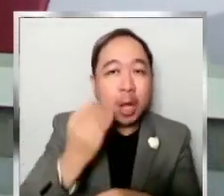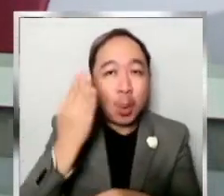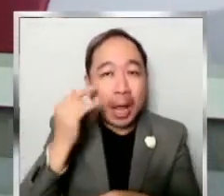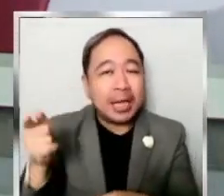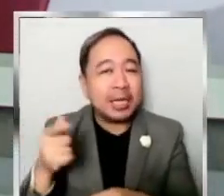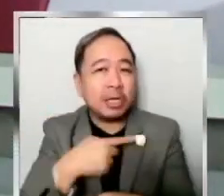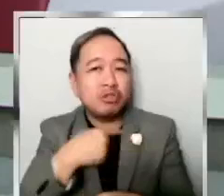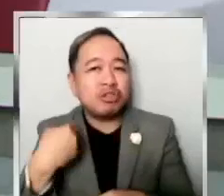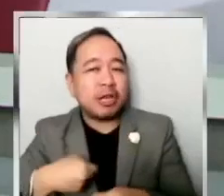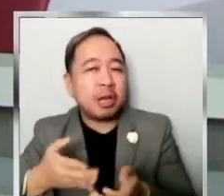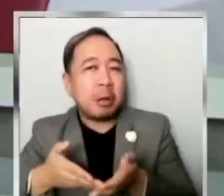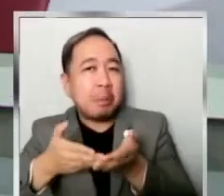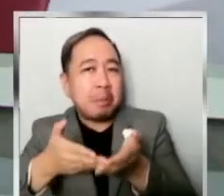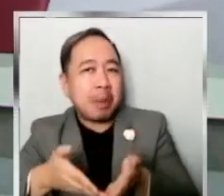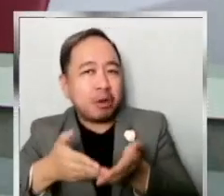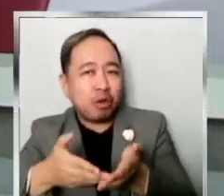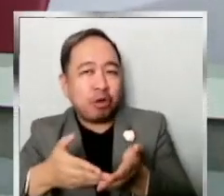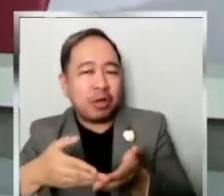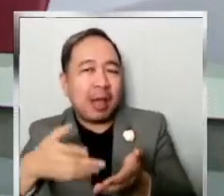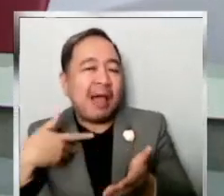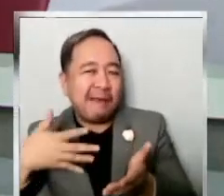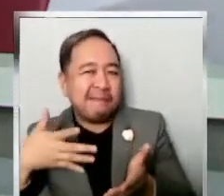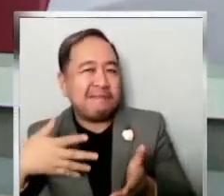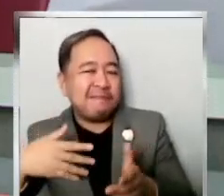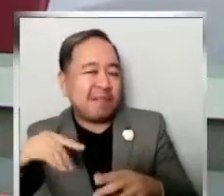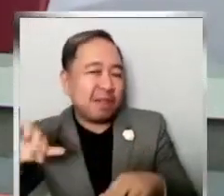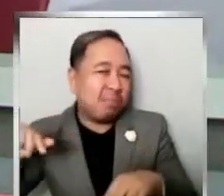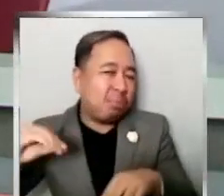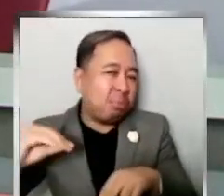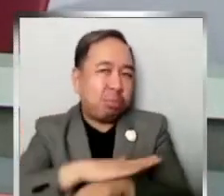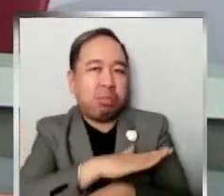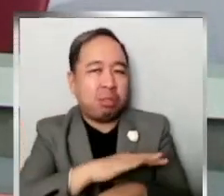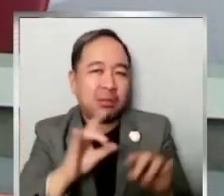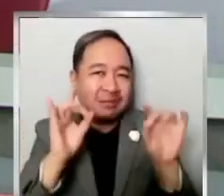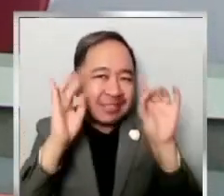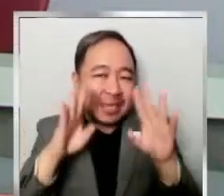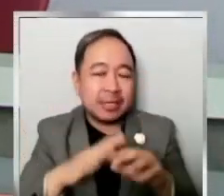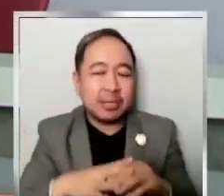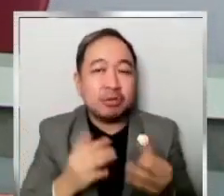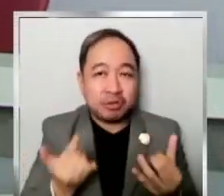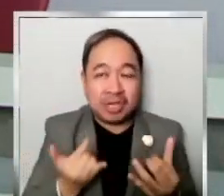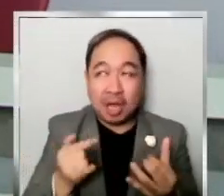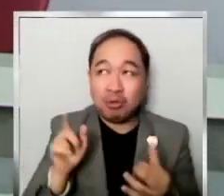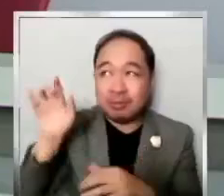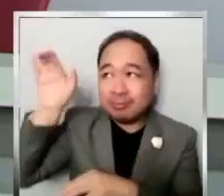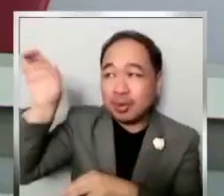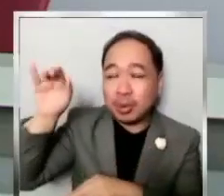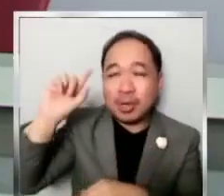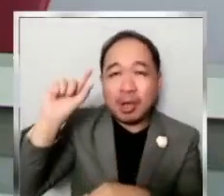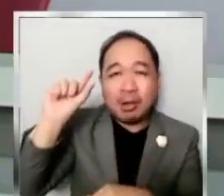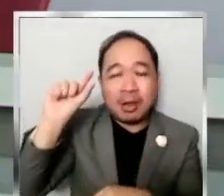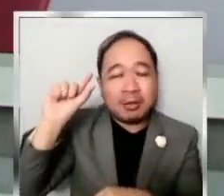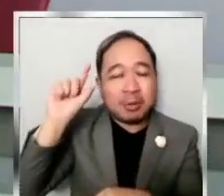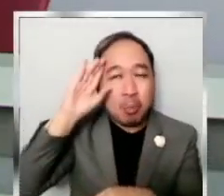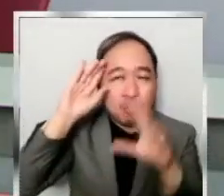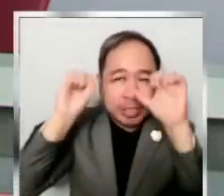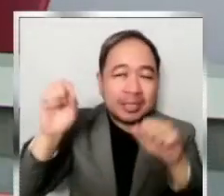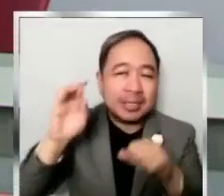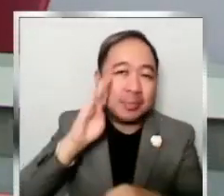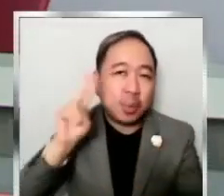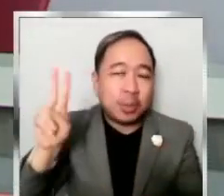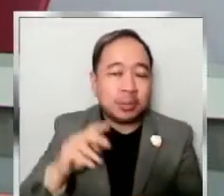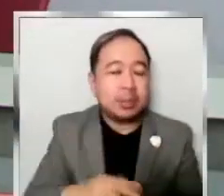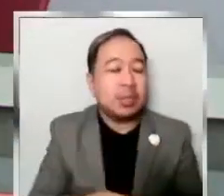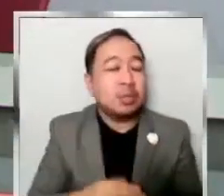kaugnay naman ang tensyon sa pag-asa kamakailan. Formal nang naipadala ng Department of Foreign Affairs ang note verbal sa China